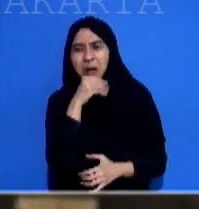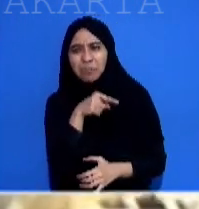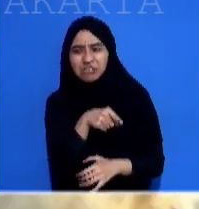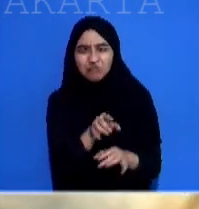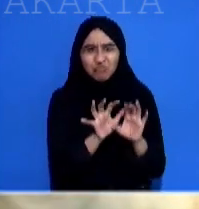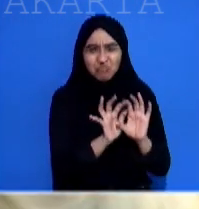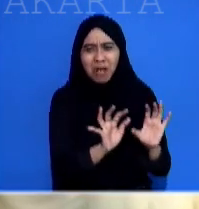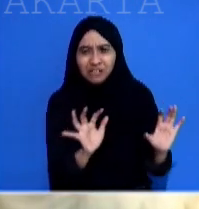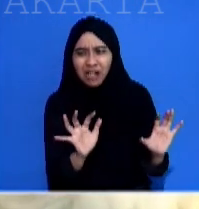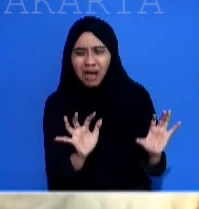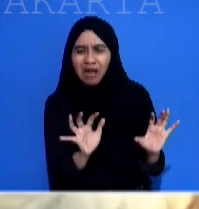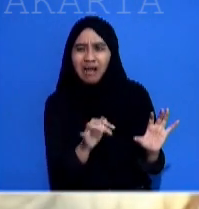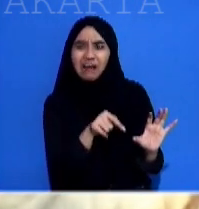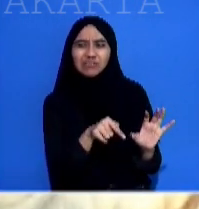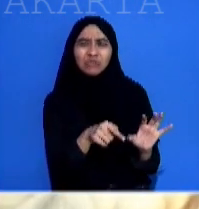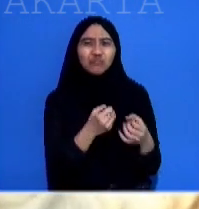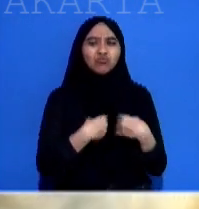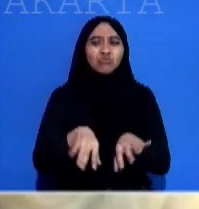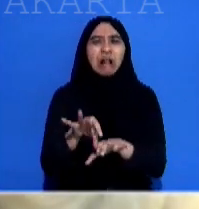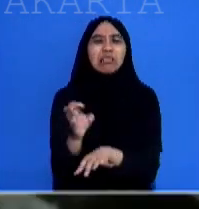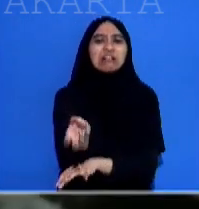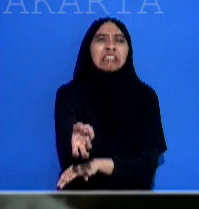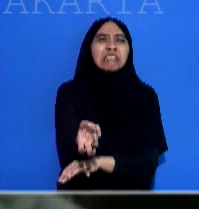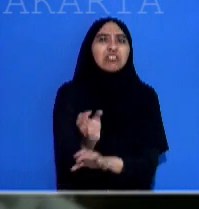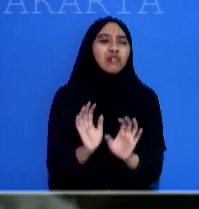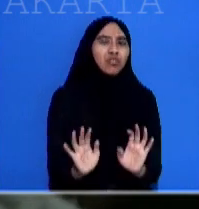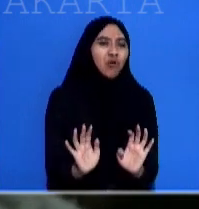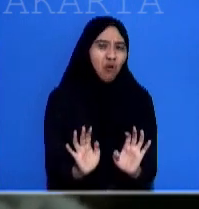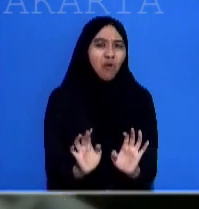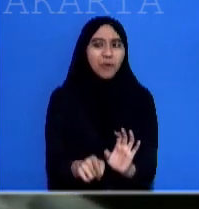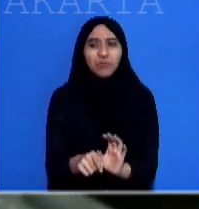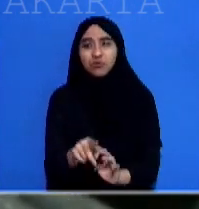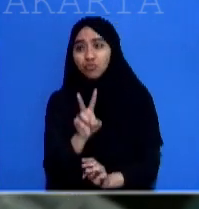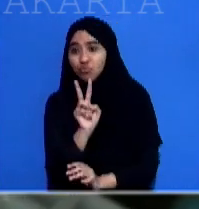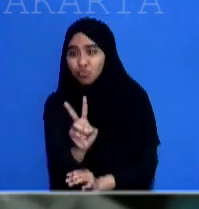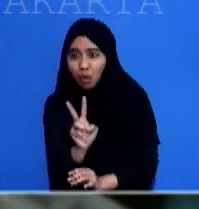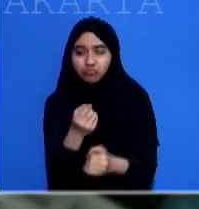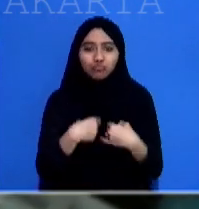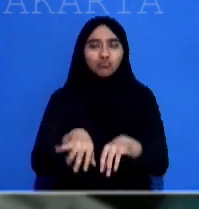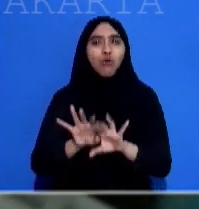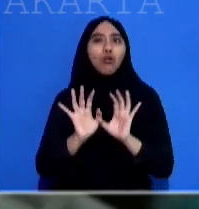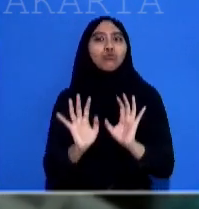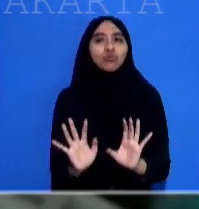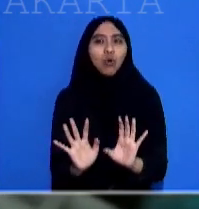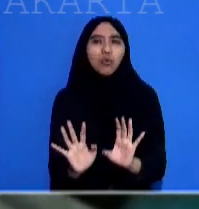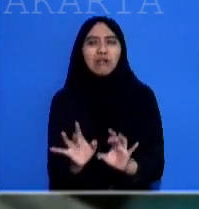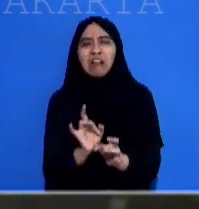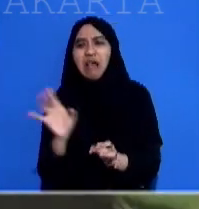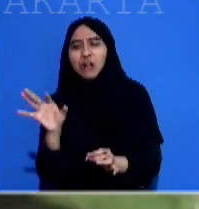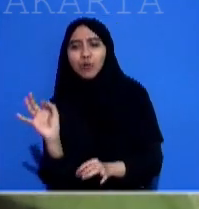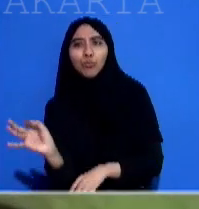kathah ingkang pajeng. Keporo saking 18 mendo gadhanipun nembe kalih mendo ingkang sampun dipun pesen utawi dipun tumbas dening